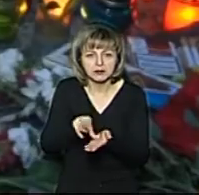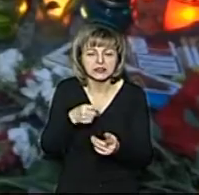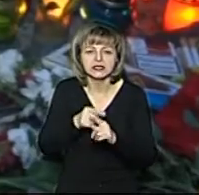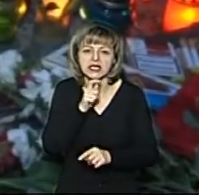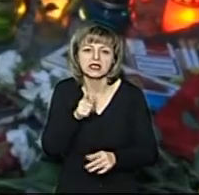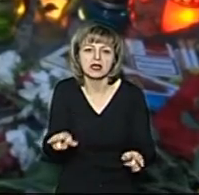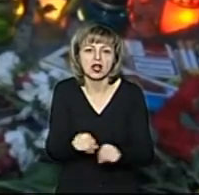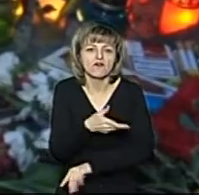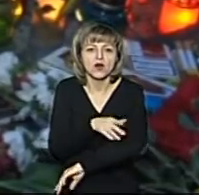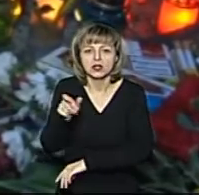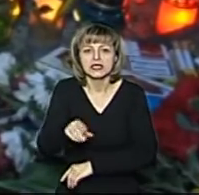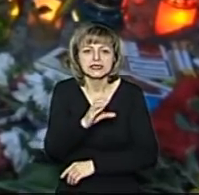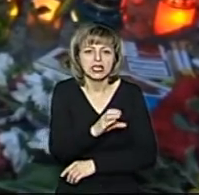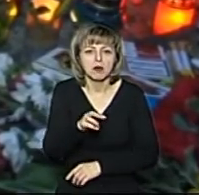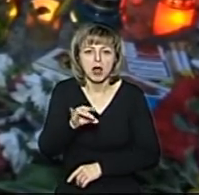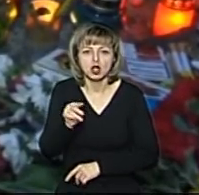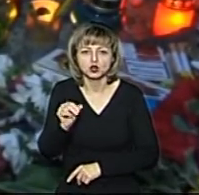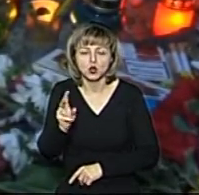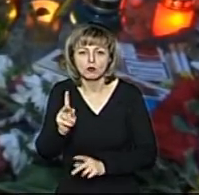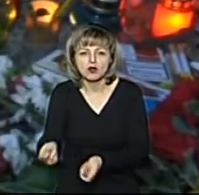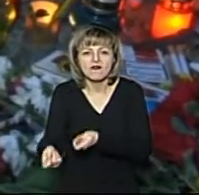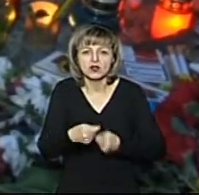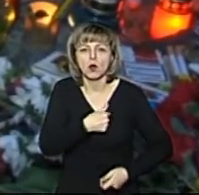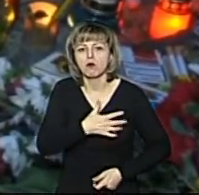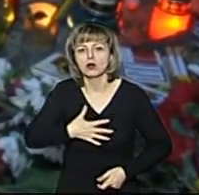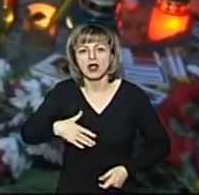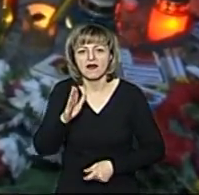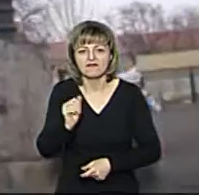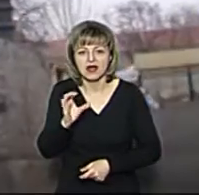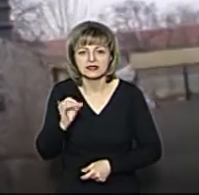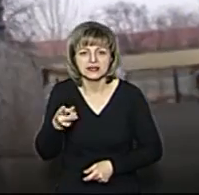із волинянином Сергієм Мерчуком, який виносив пораненого Василя до